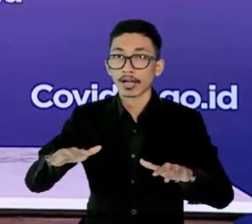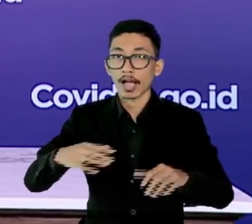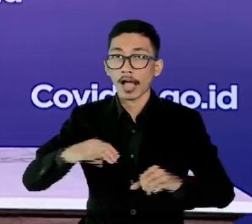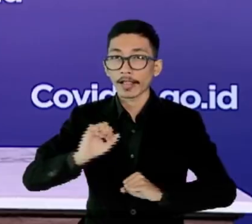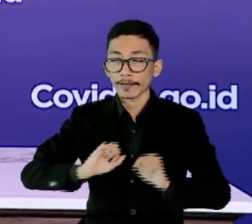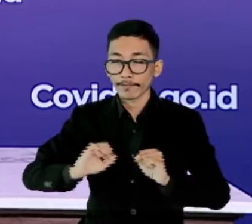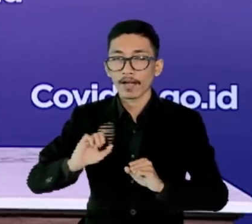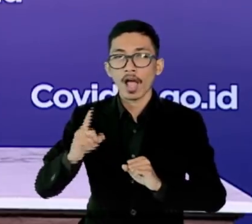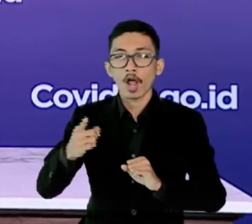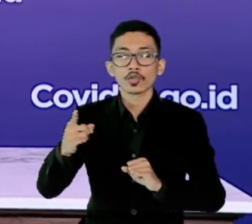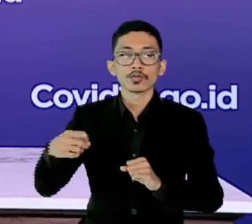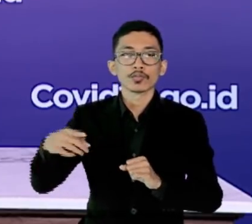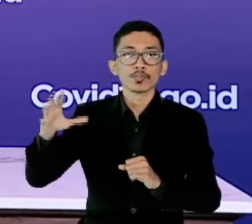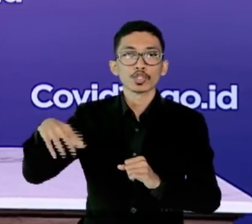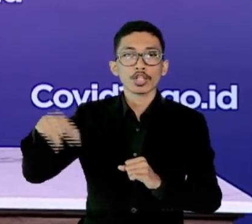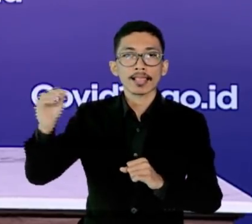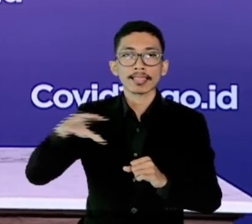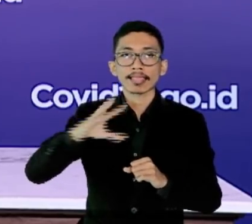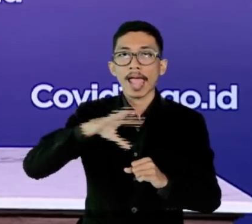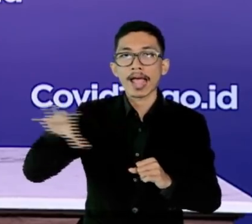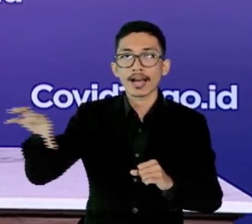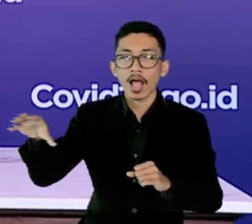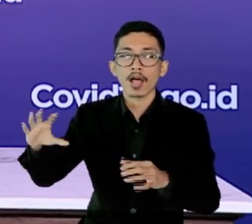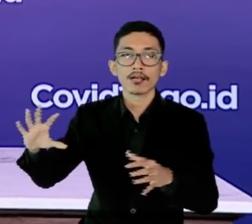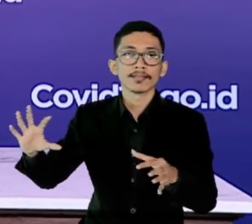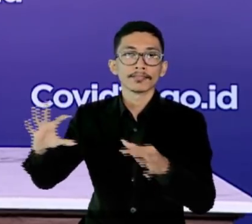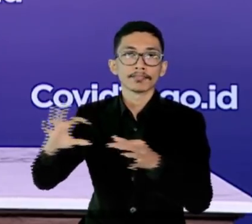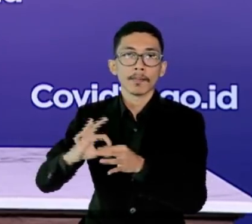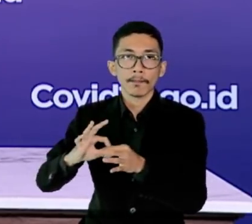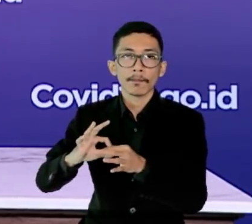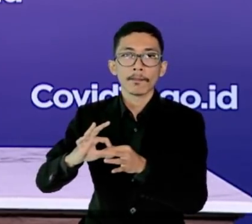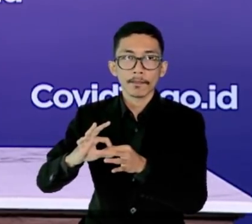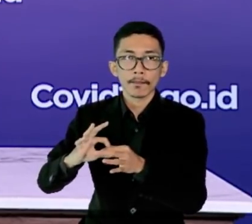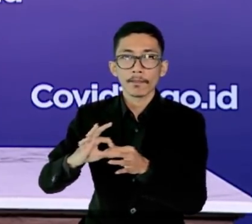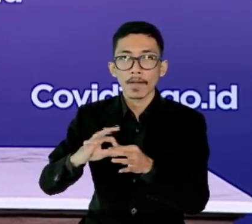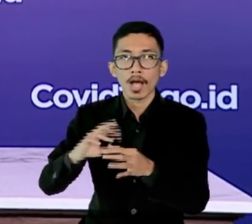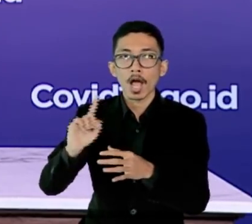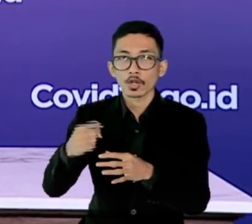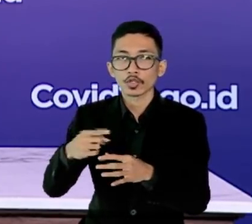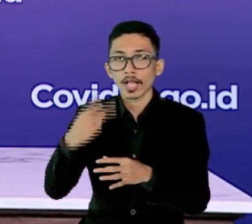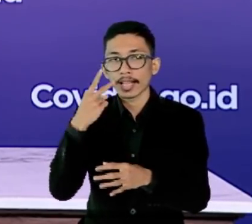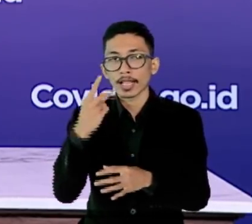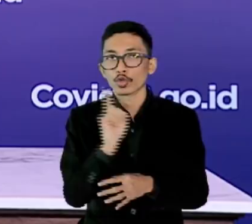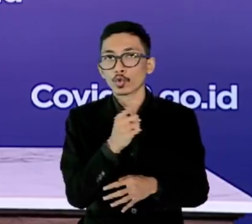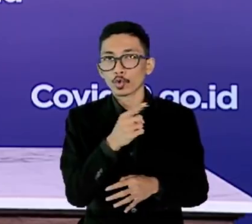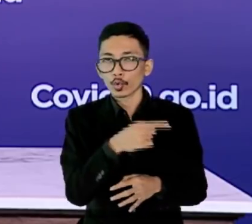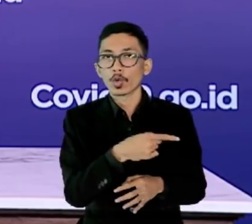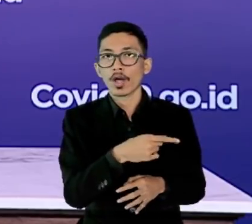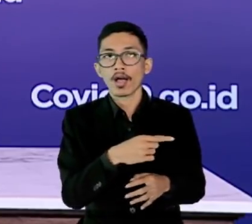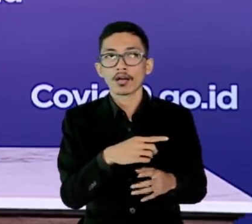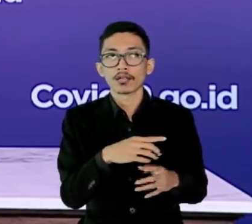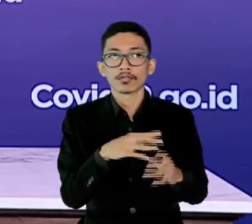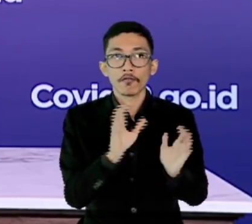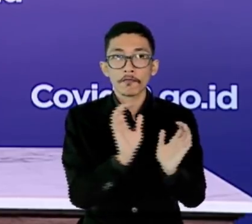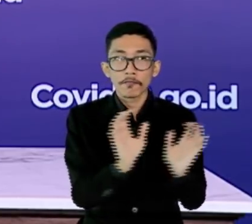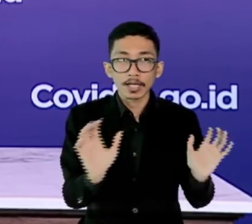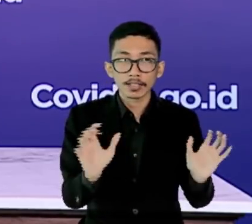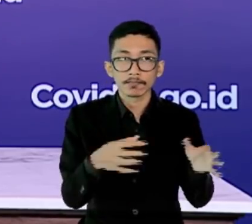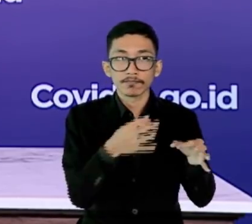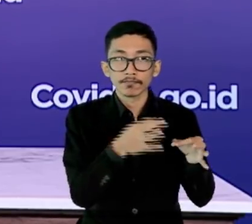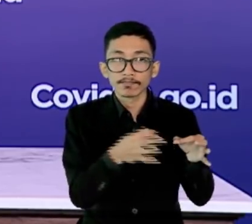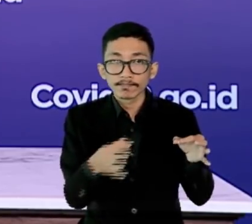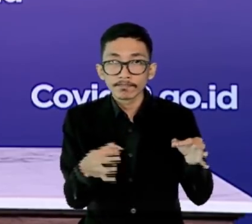pusat dan daerah, untuk menjamin keberadaan stok vaksin mencukupi, khususnya di tiap kabupaten atau